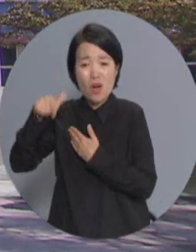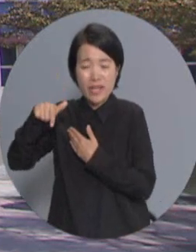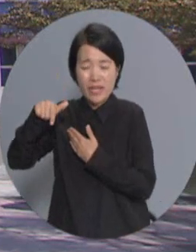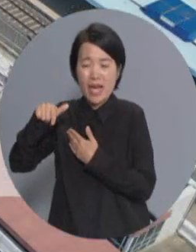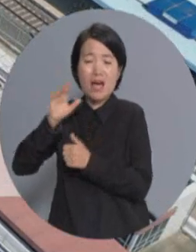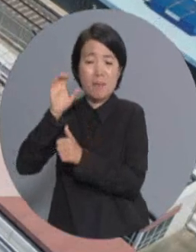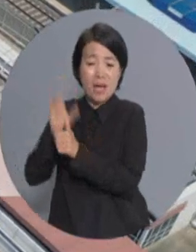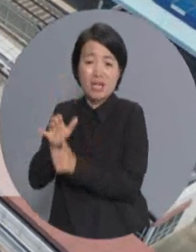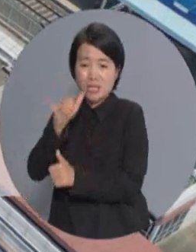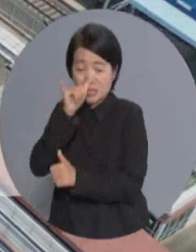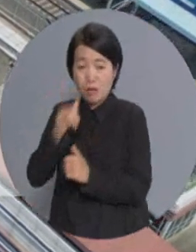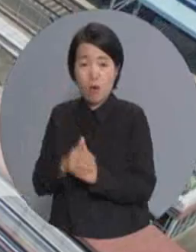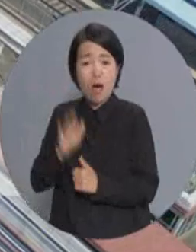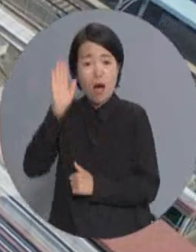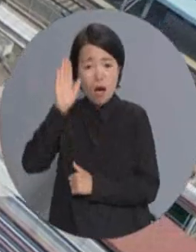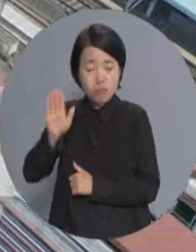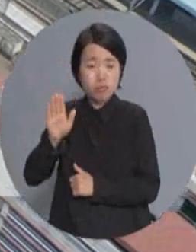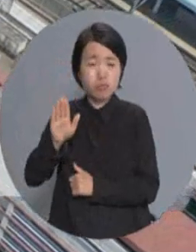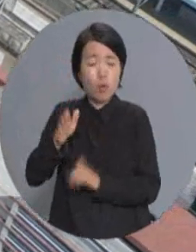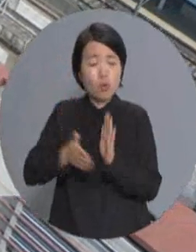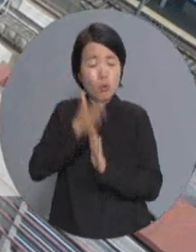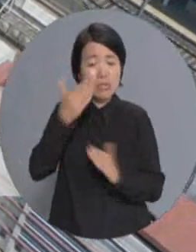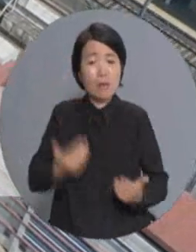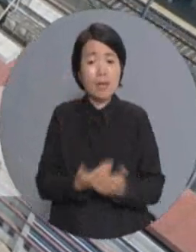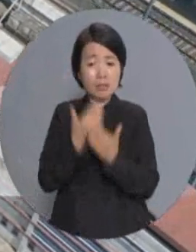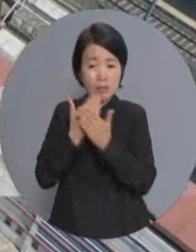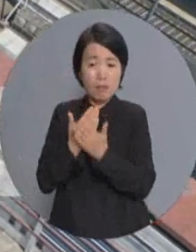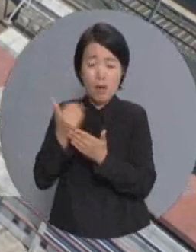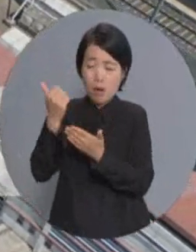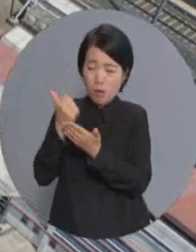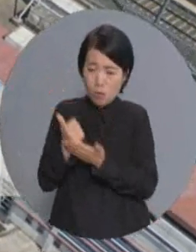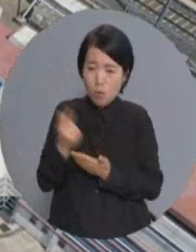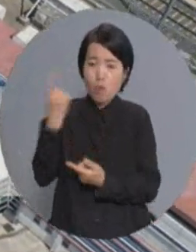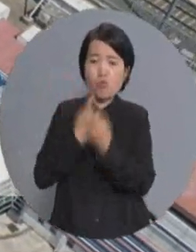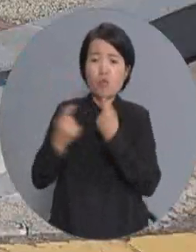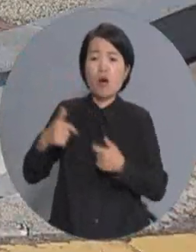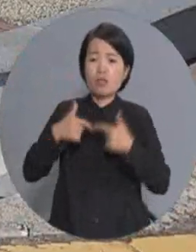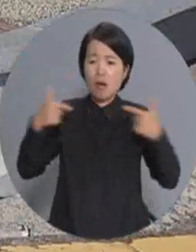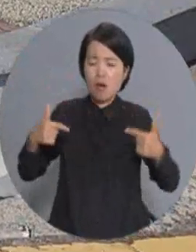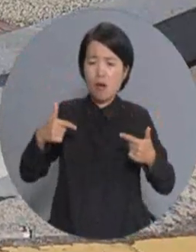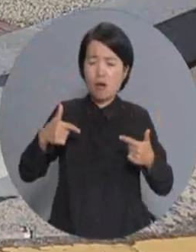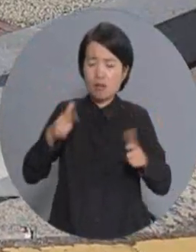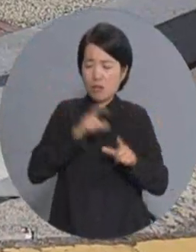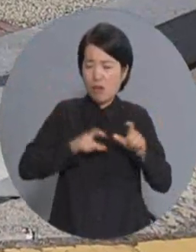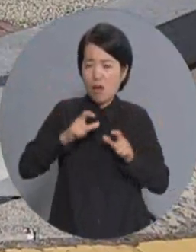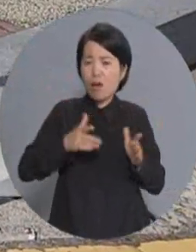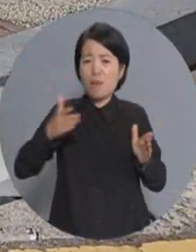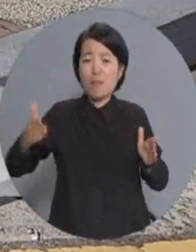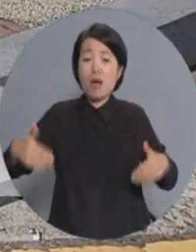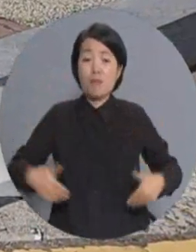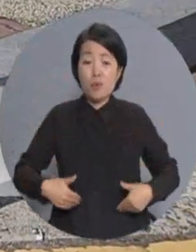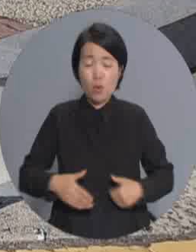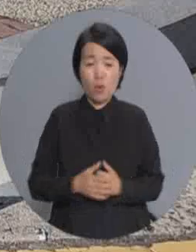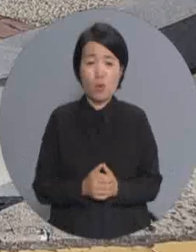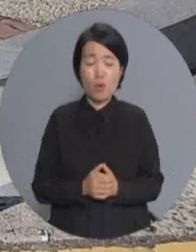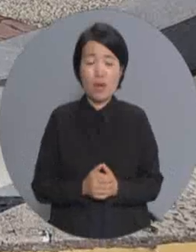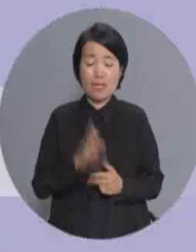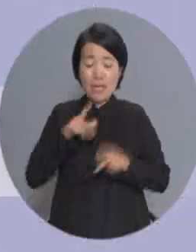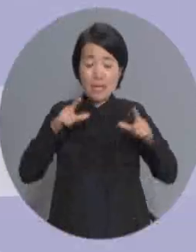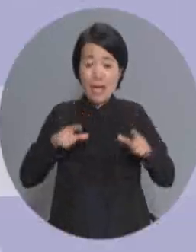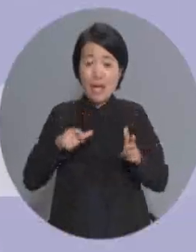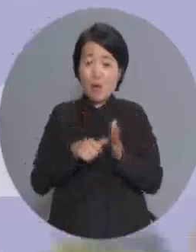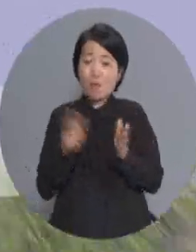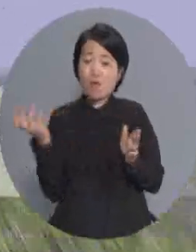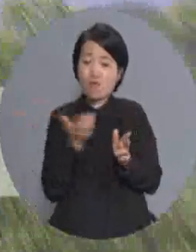개발에 따른 이용객 증가가 예상된다고 밝혔습니다시는 따라 여을 여수 국가산단의